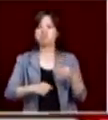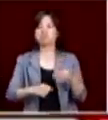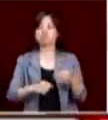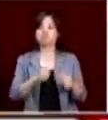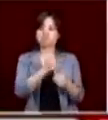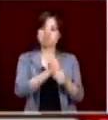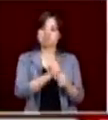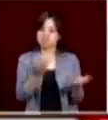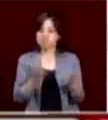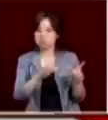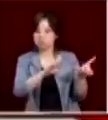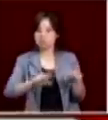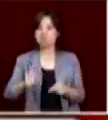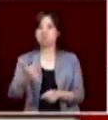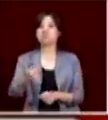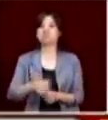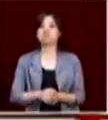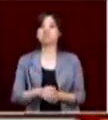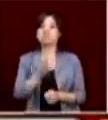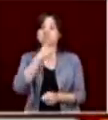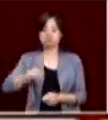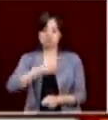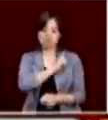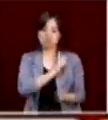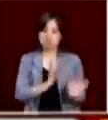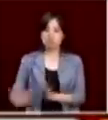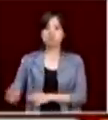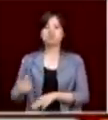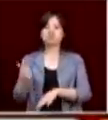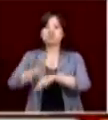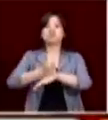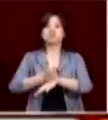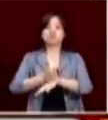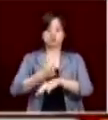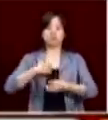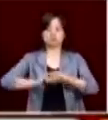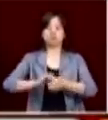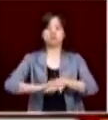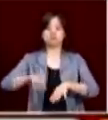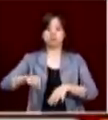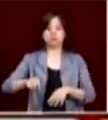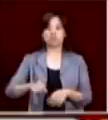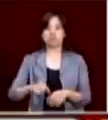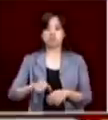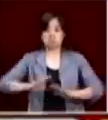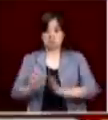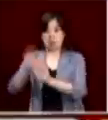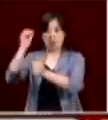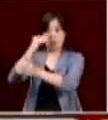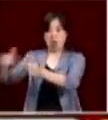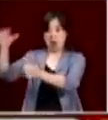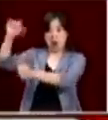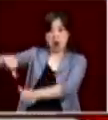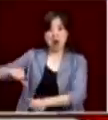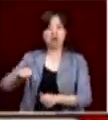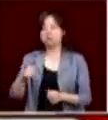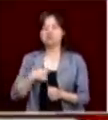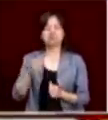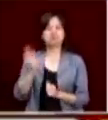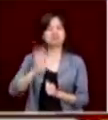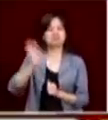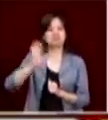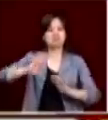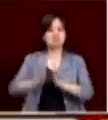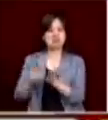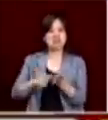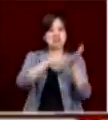来去行事，这是我安尼处理，但是我主席，我是一定用这种方式处理，袂讲随开除啦，随上这